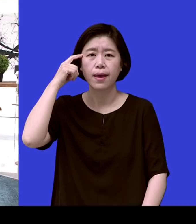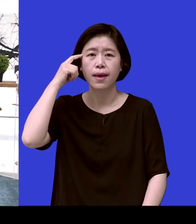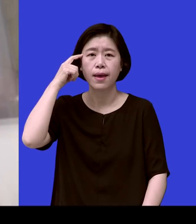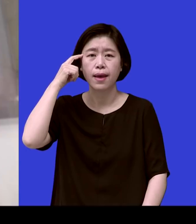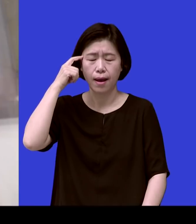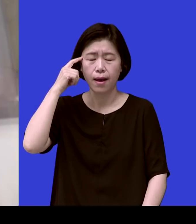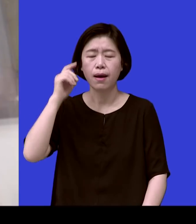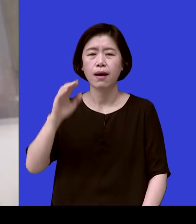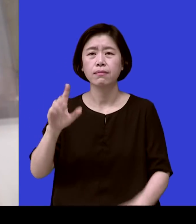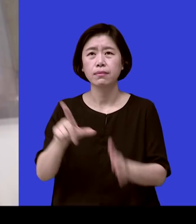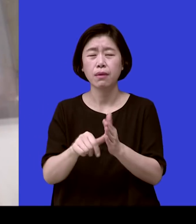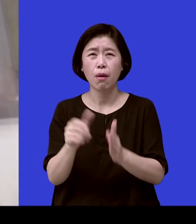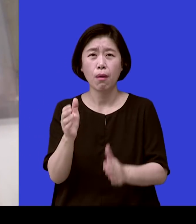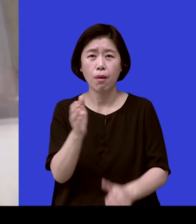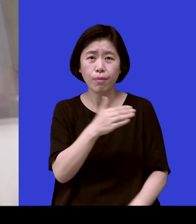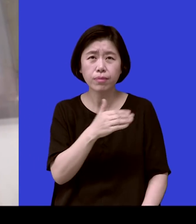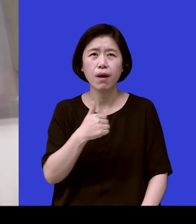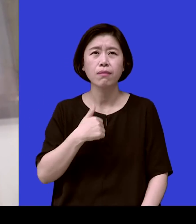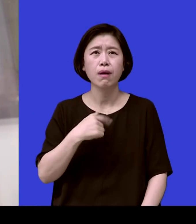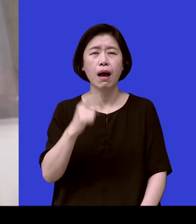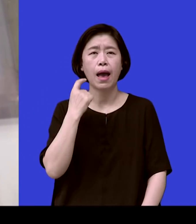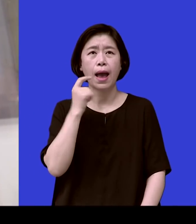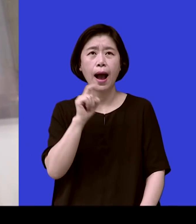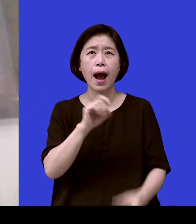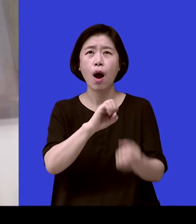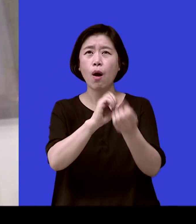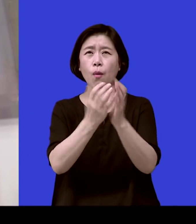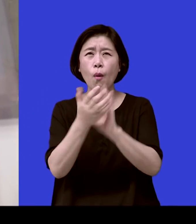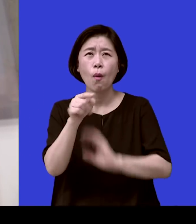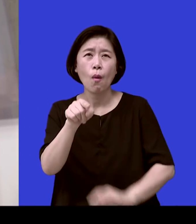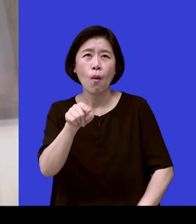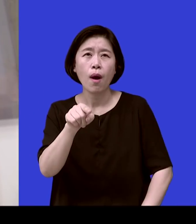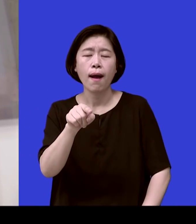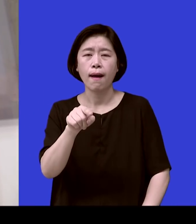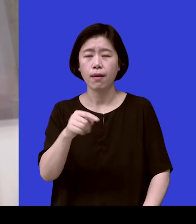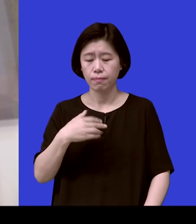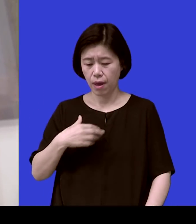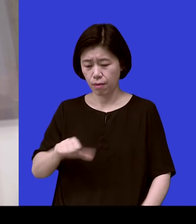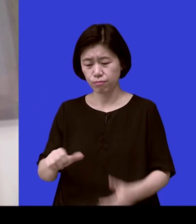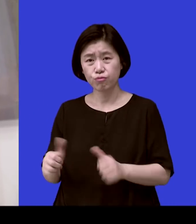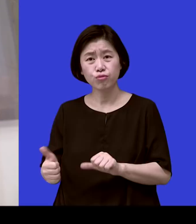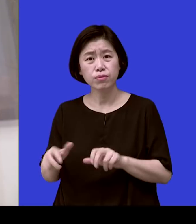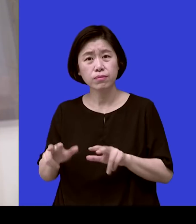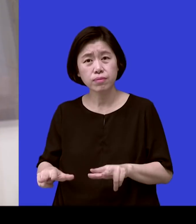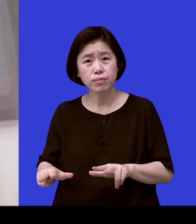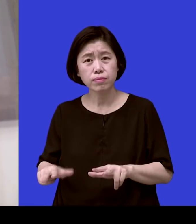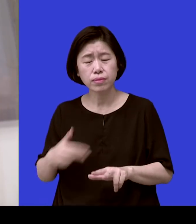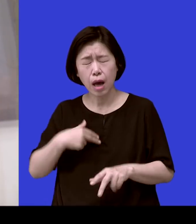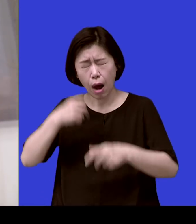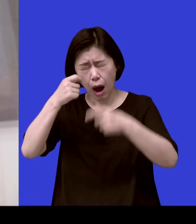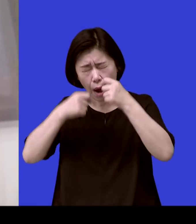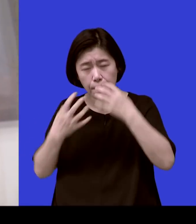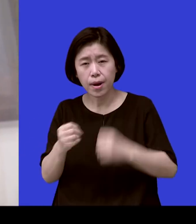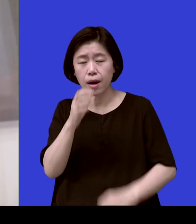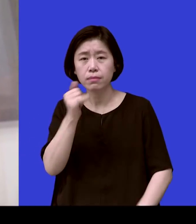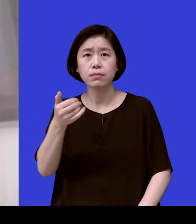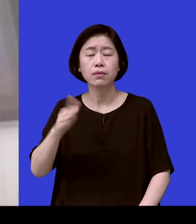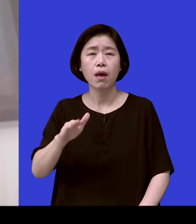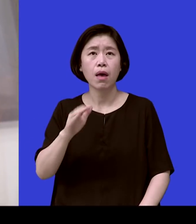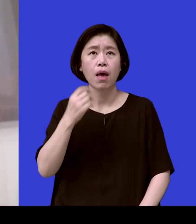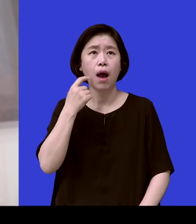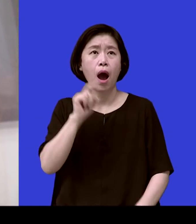돌아가고 이해가 됩니다. 야속하다 개나리가 또 피었네. 예, 이해가. 그랬던 것 같아요. 자식을 먼저 보내면